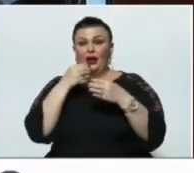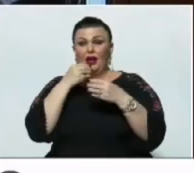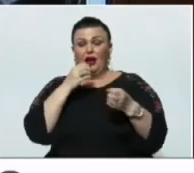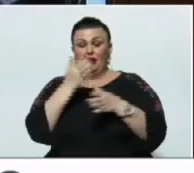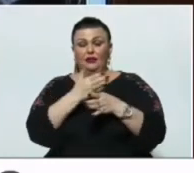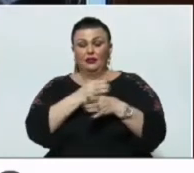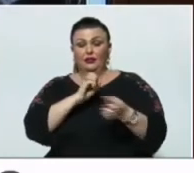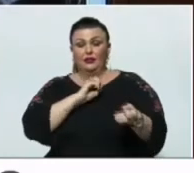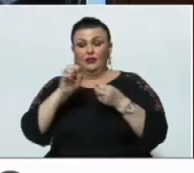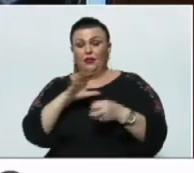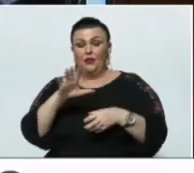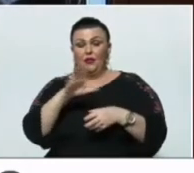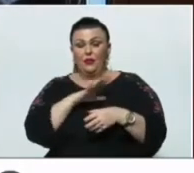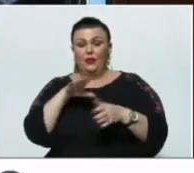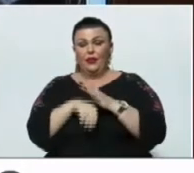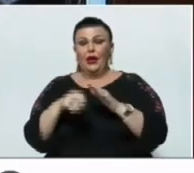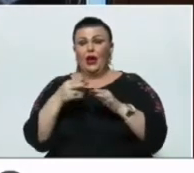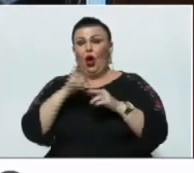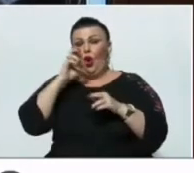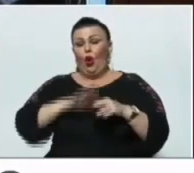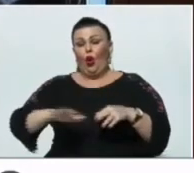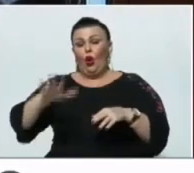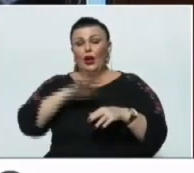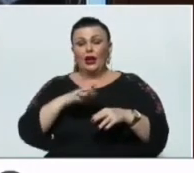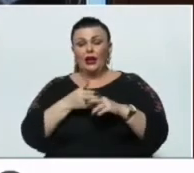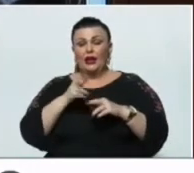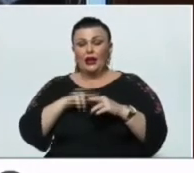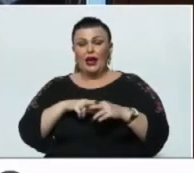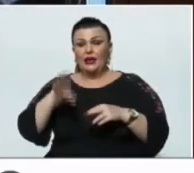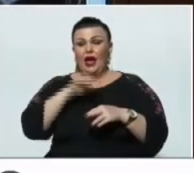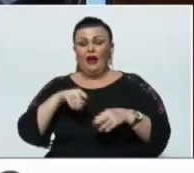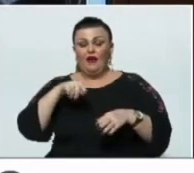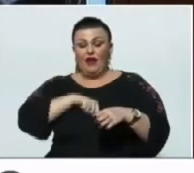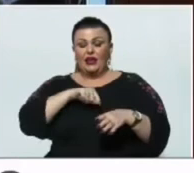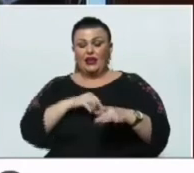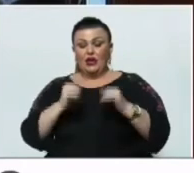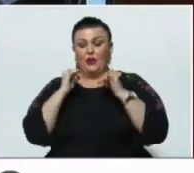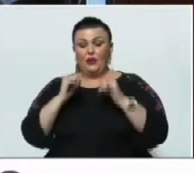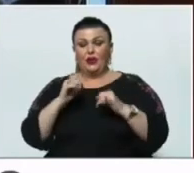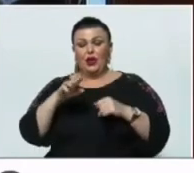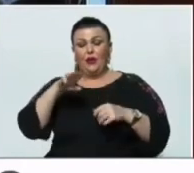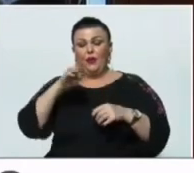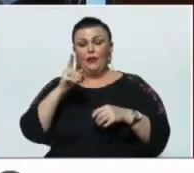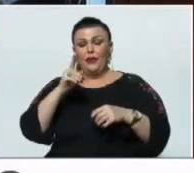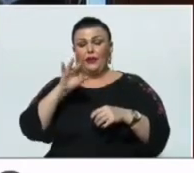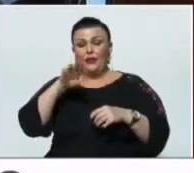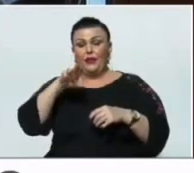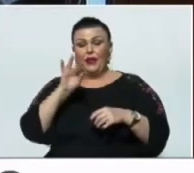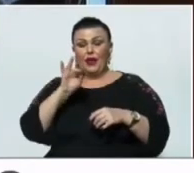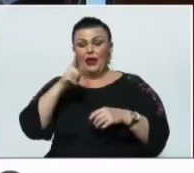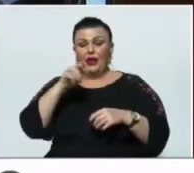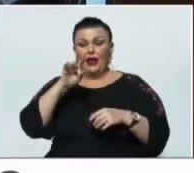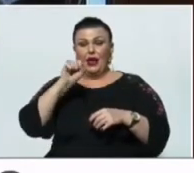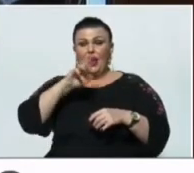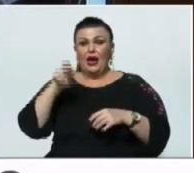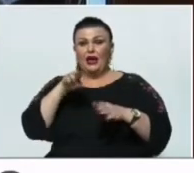ərzaq yardımı göstərilmişdir və həmçinin ölkədə səhhəti pisləşən miqrantlara fərdi qoruyucu vasitələrinin, tibbi